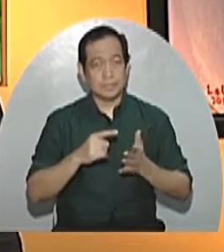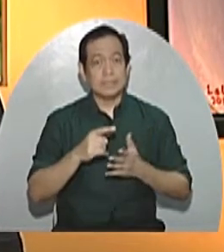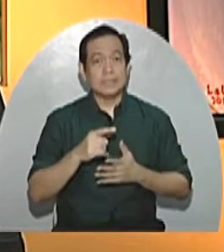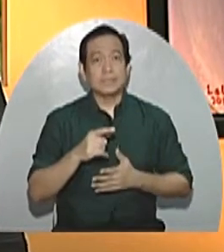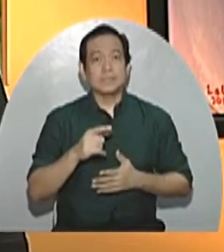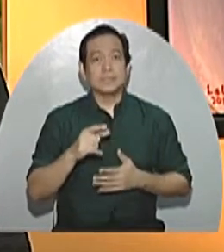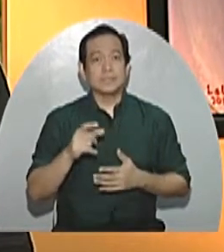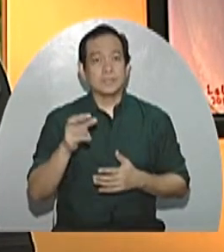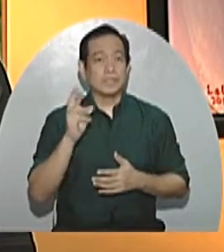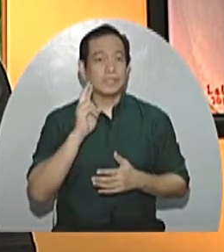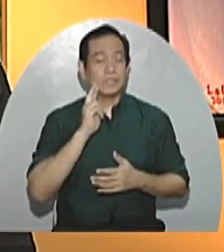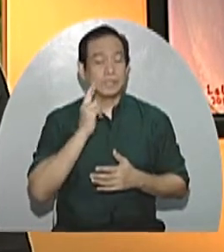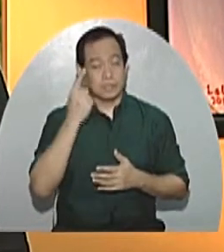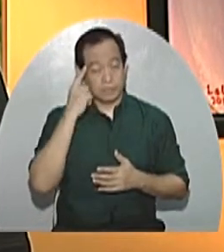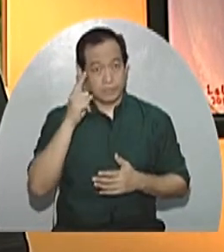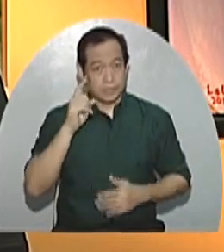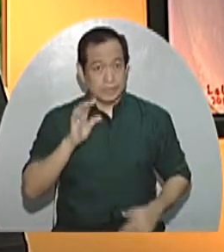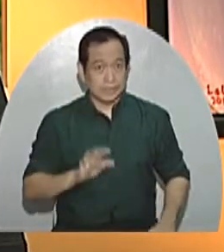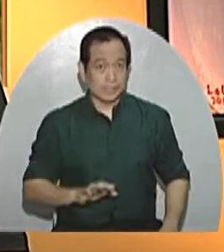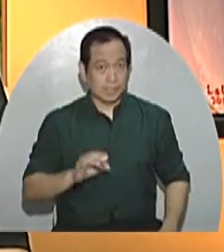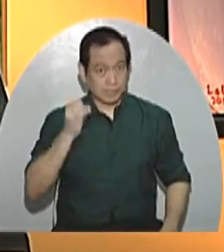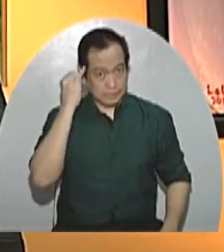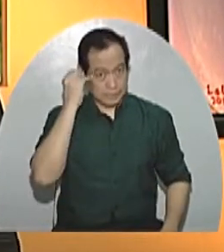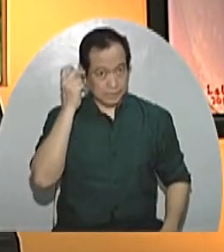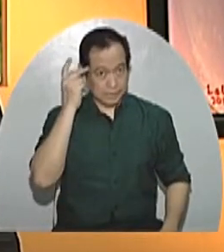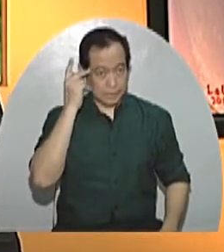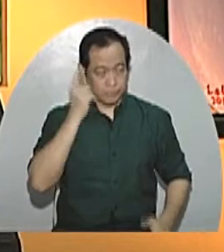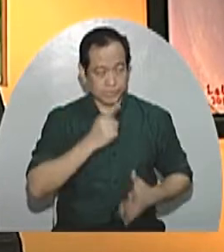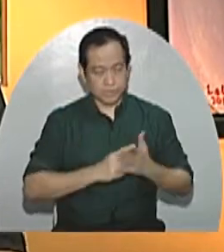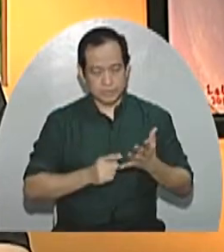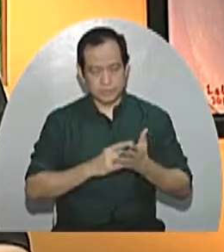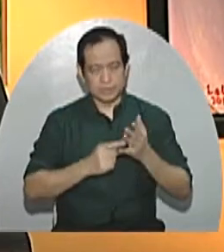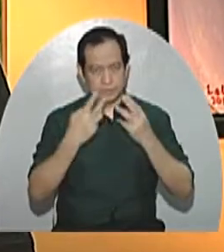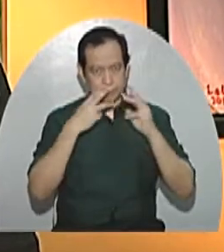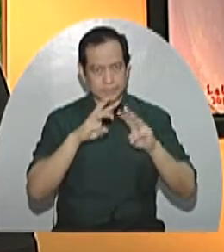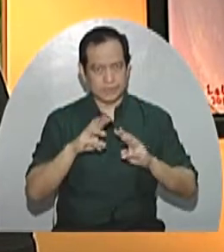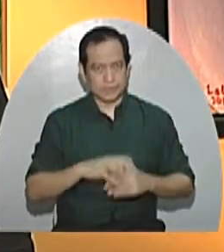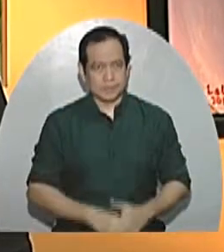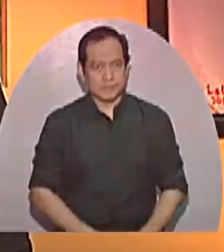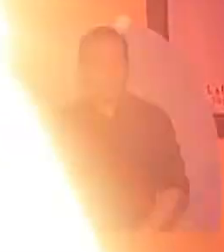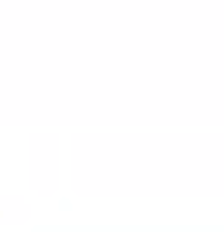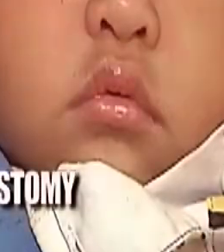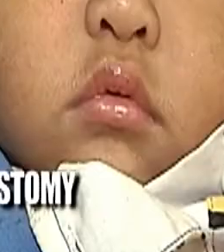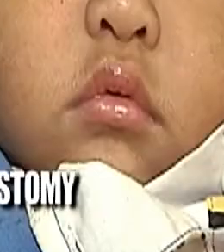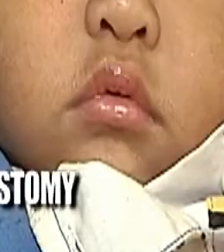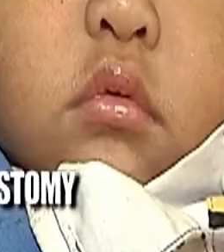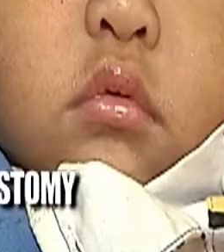Rodely para sa kanyang anak na si John Kenneth. Ano kaya ito? Panoorin natin.